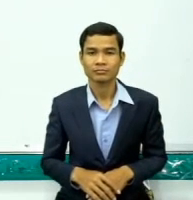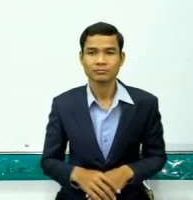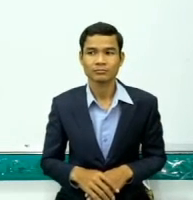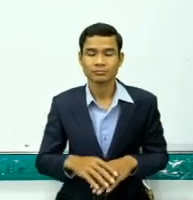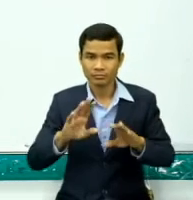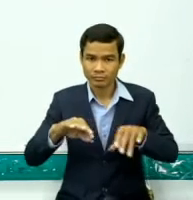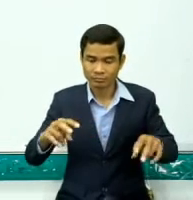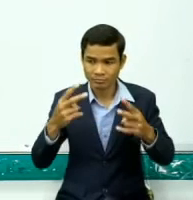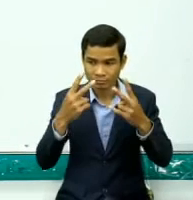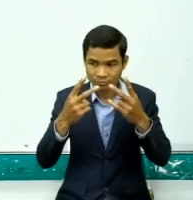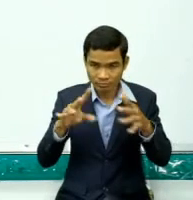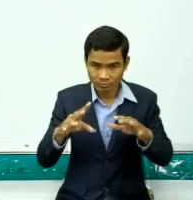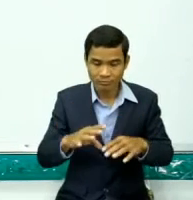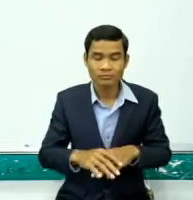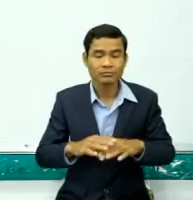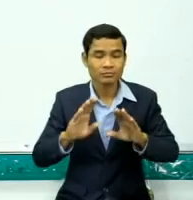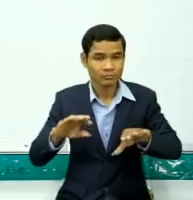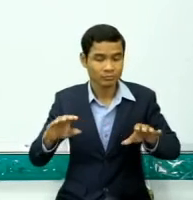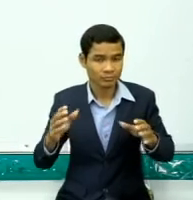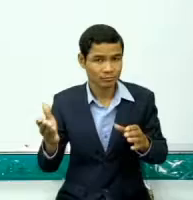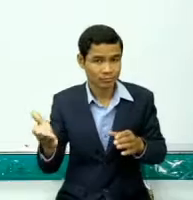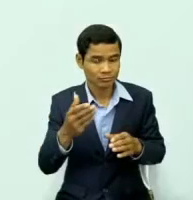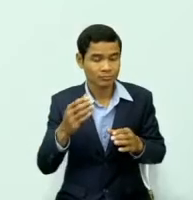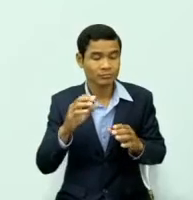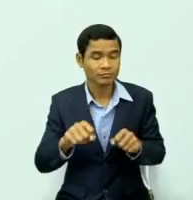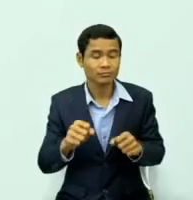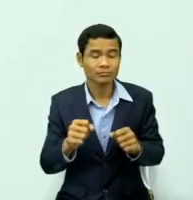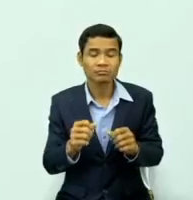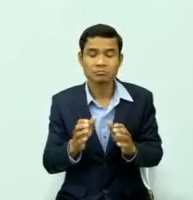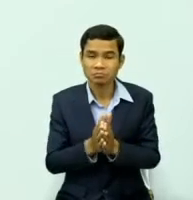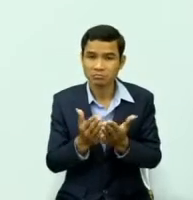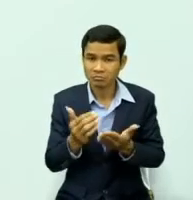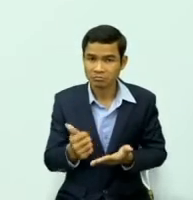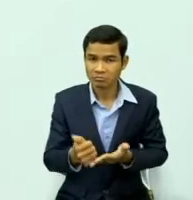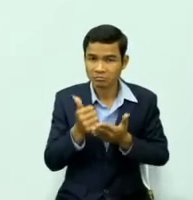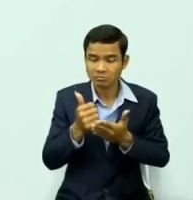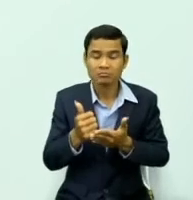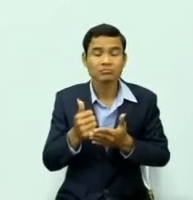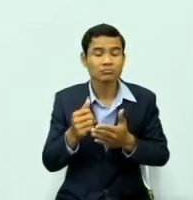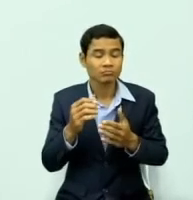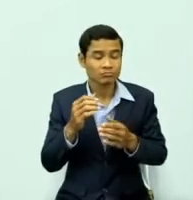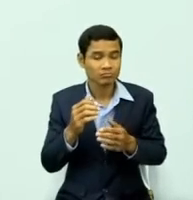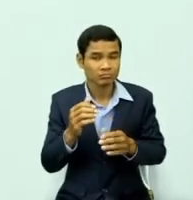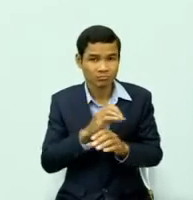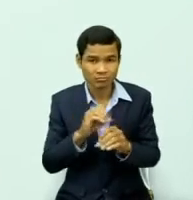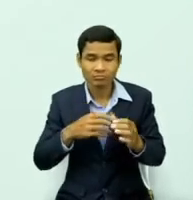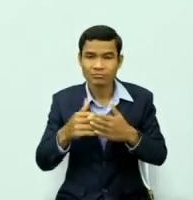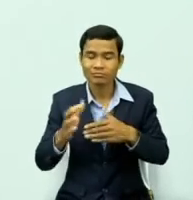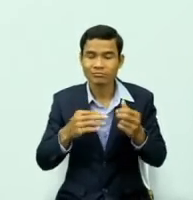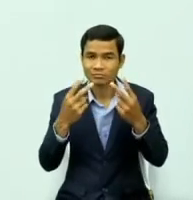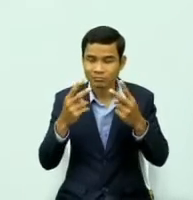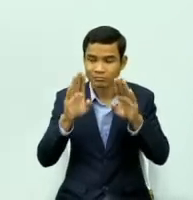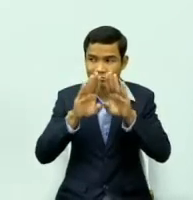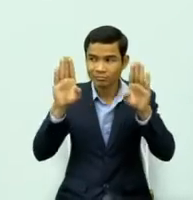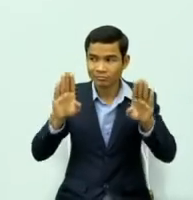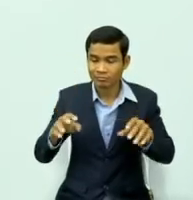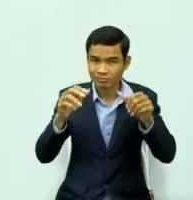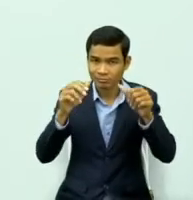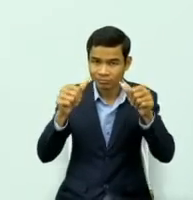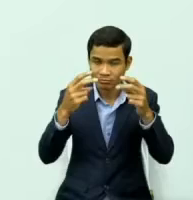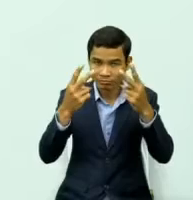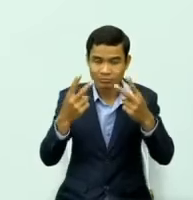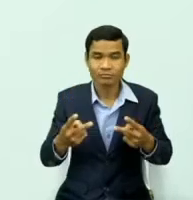chà con bác khơi hai hai con đại bồng mình xếp phơi chùm nuôi con chơi rùa mơ chùm mùi nẹ cửu ta anh lấy dây mình khơi rụp vậy khá con